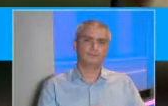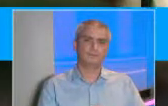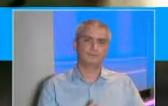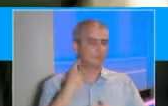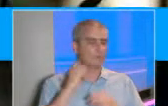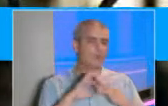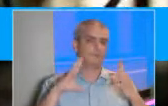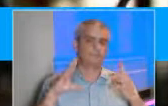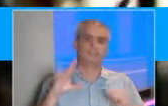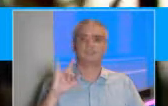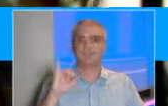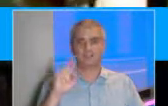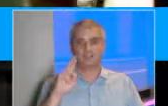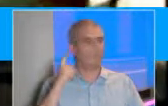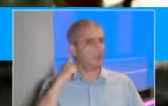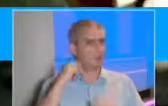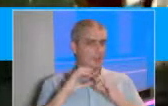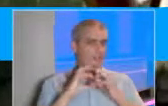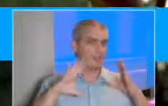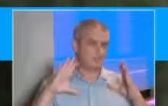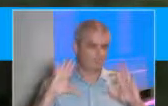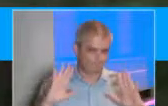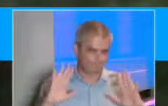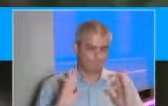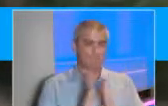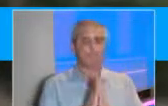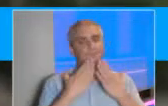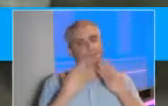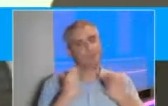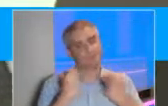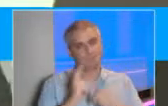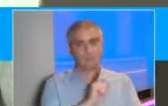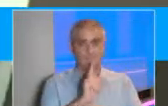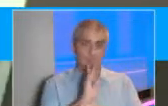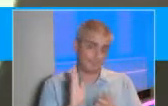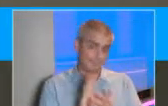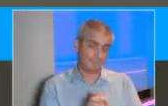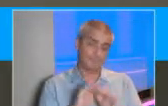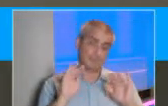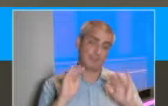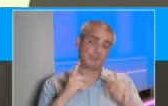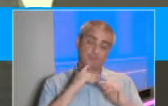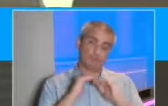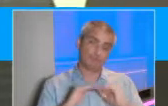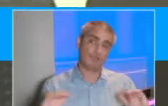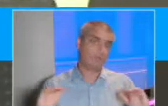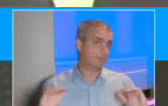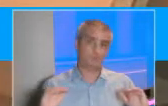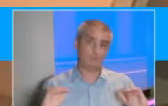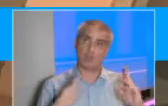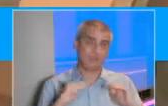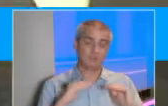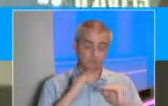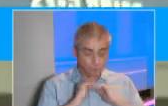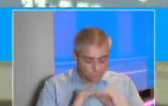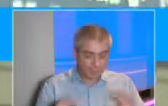מביא. כן, יריב חג'בי, אנחנו עבדים קצת את הקו. נודה לך בשלב הזה, ונאחל לכם שקט, לא שקט יחסי,